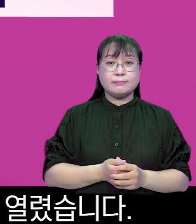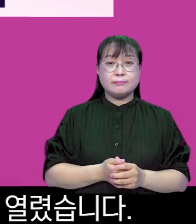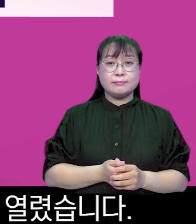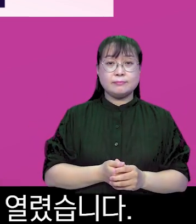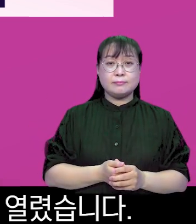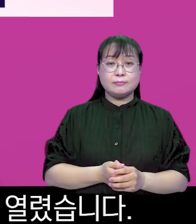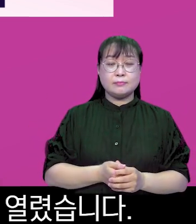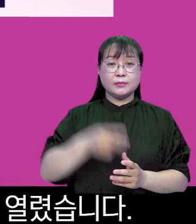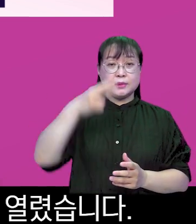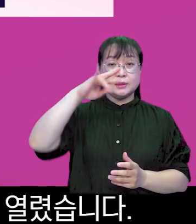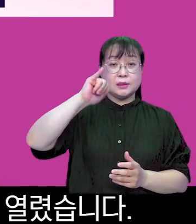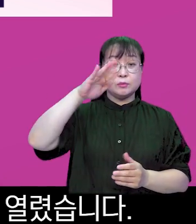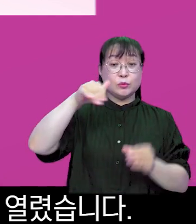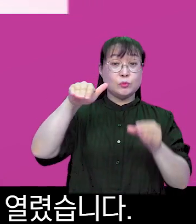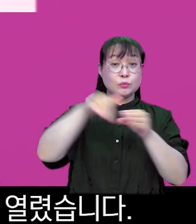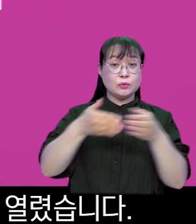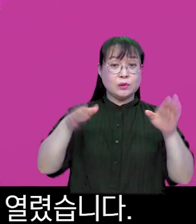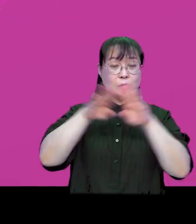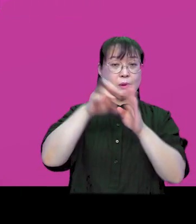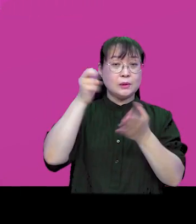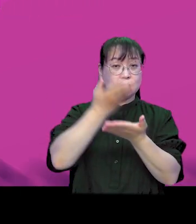상담사 간담회가 열렸습니다.